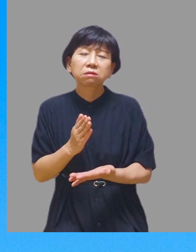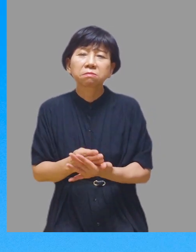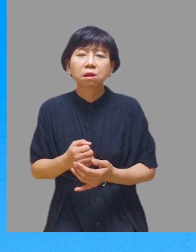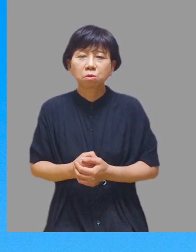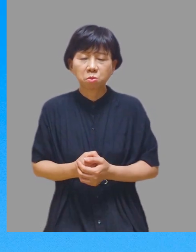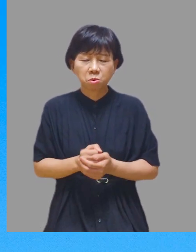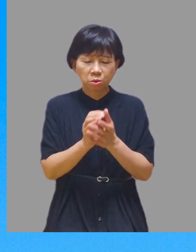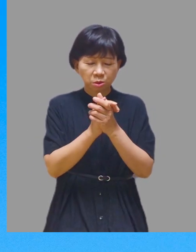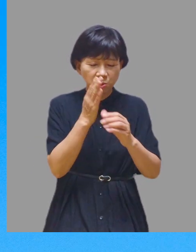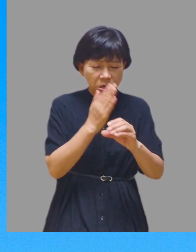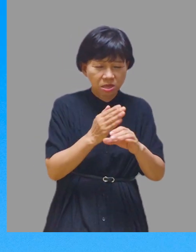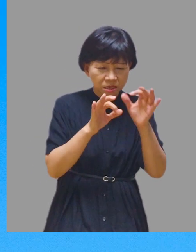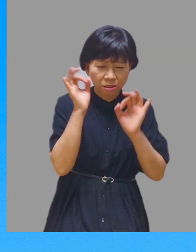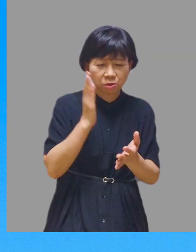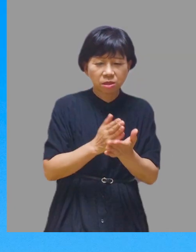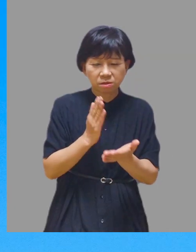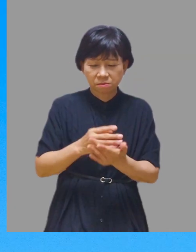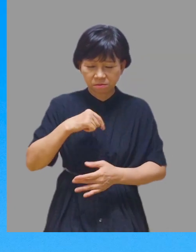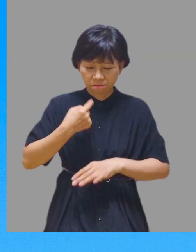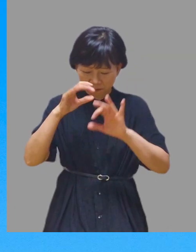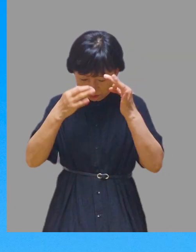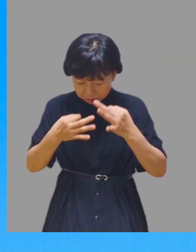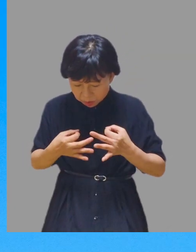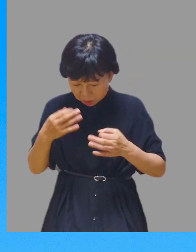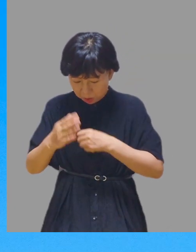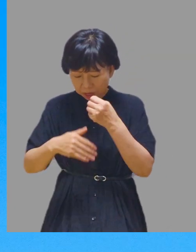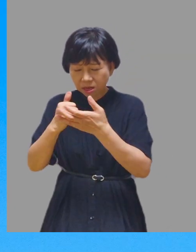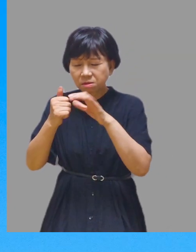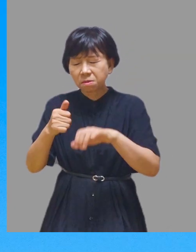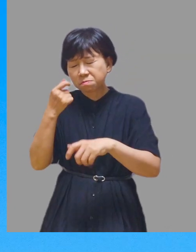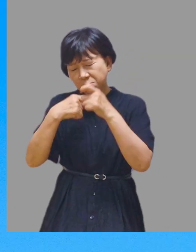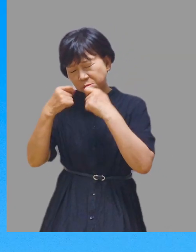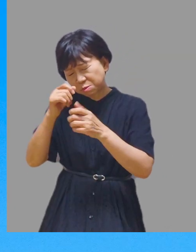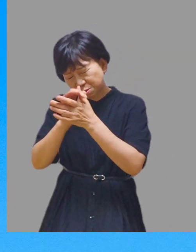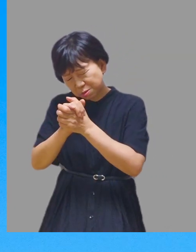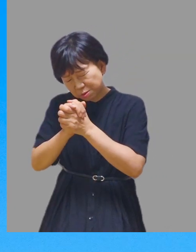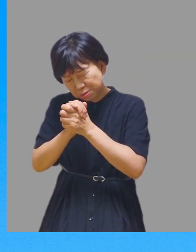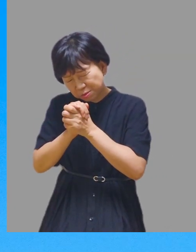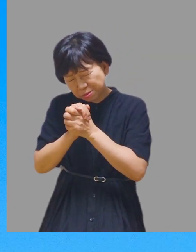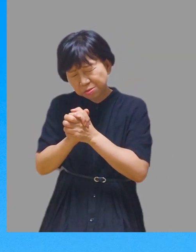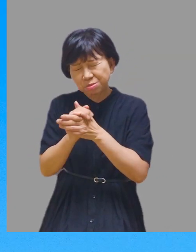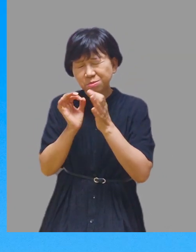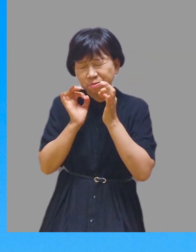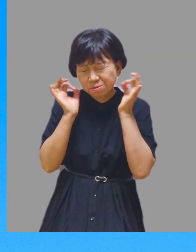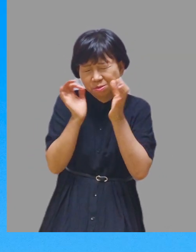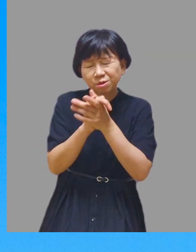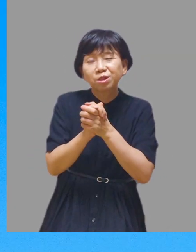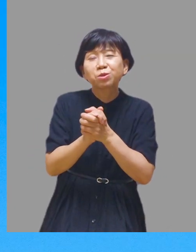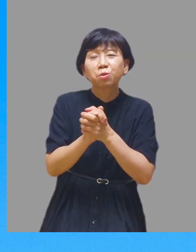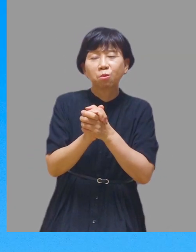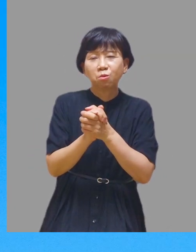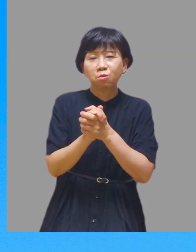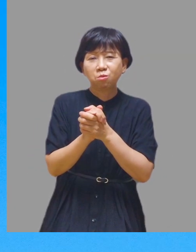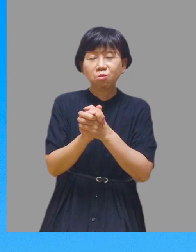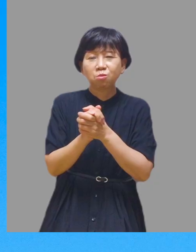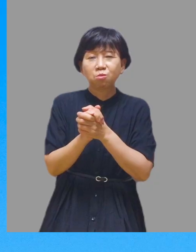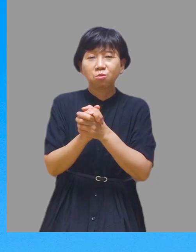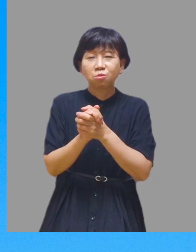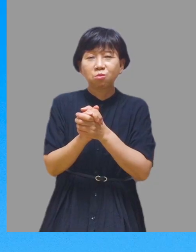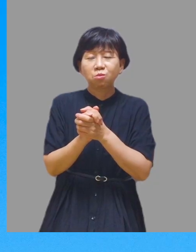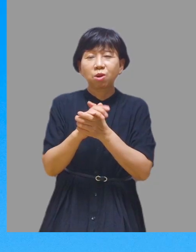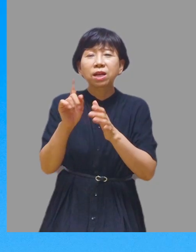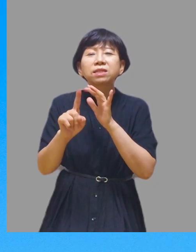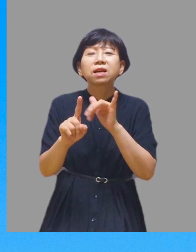마시고 정말 나 자신을 돌아보면서 하나님 앞에 눈물 콧물 쏟아가면서 기도하는 그 한 사람. 그 한